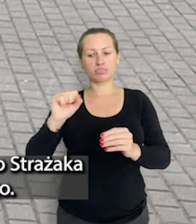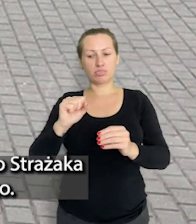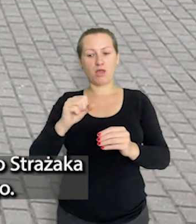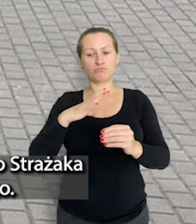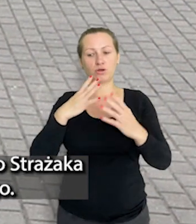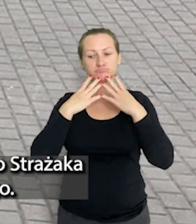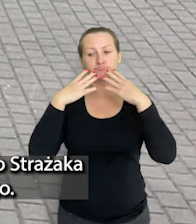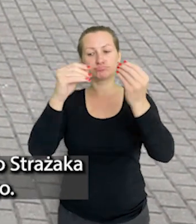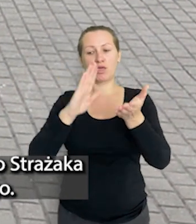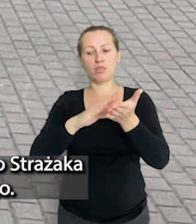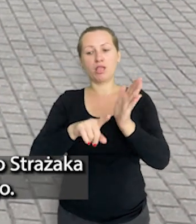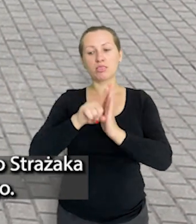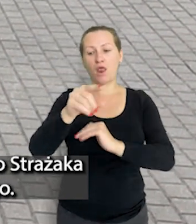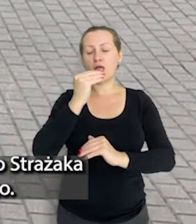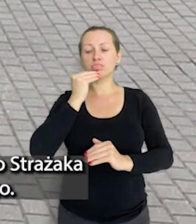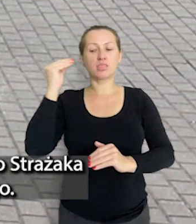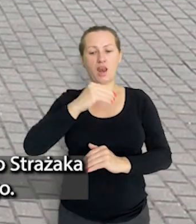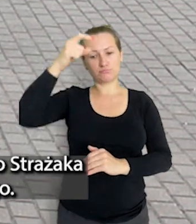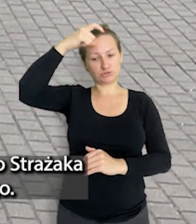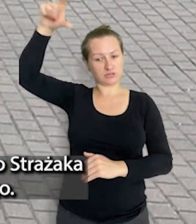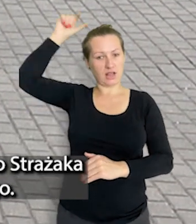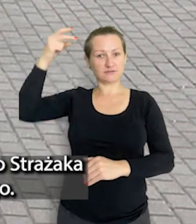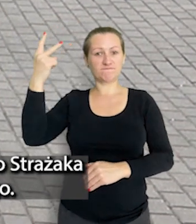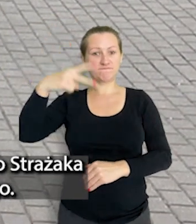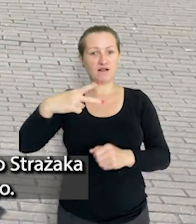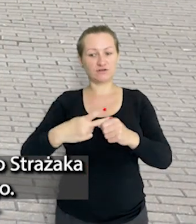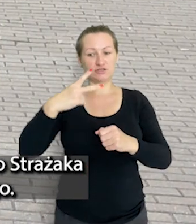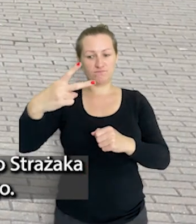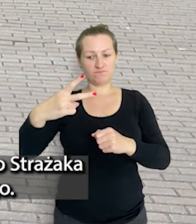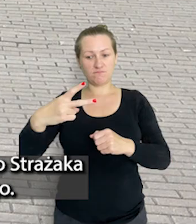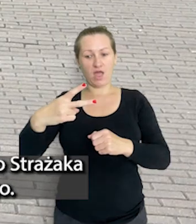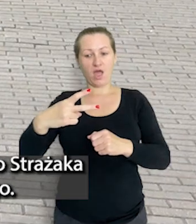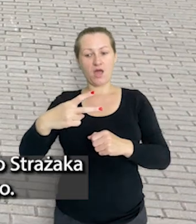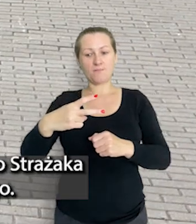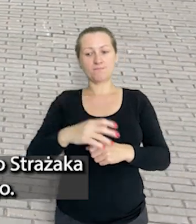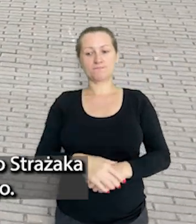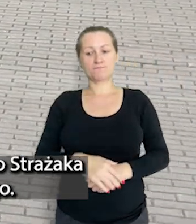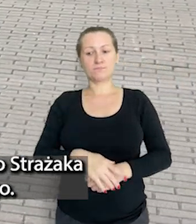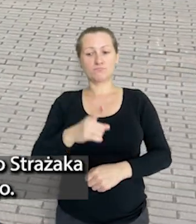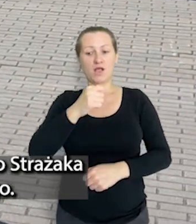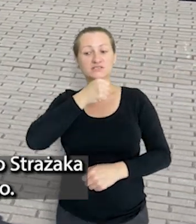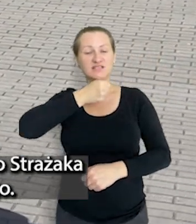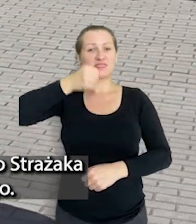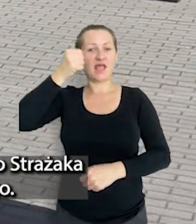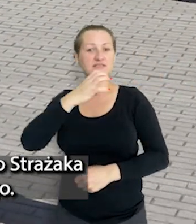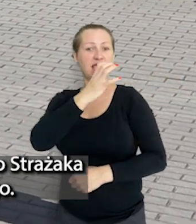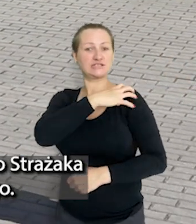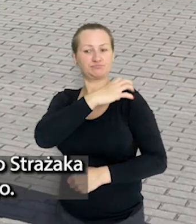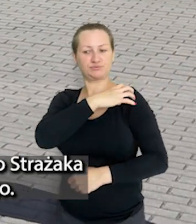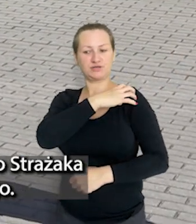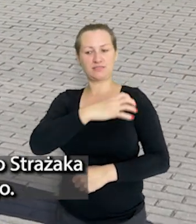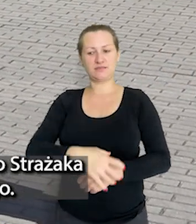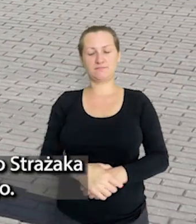z Anną Benert wręczyli Nagrodę Rady Miasta dla najlepszego strażaka 2022 roku Komendy Powiatowej PSP